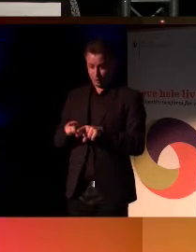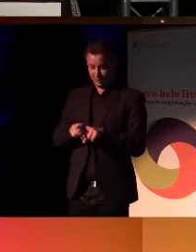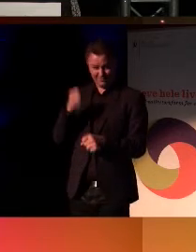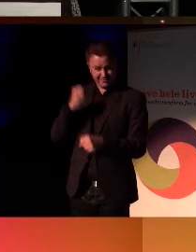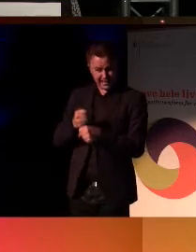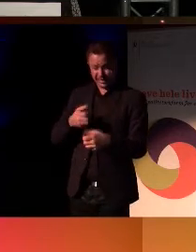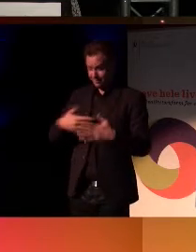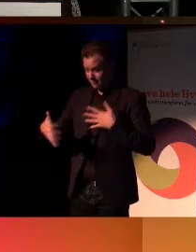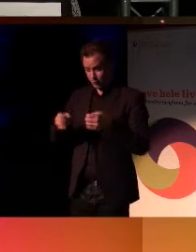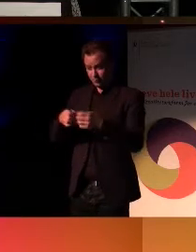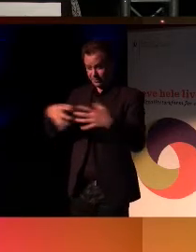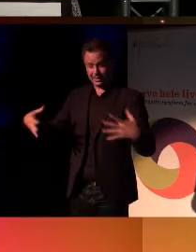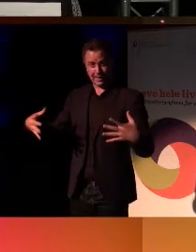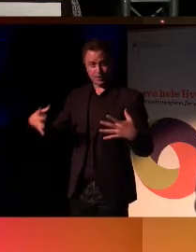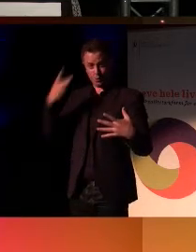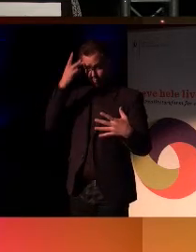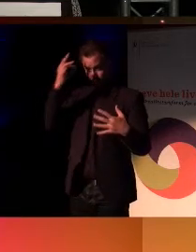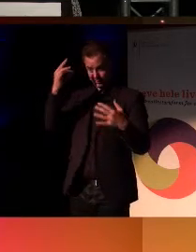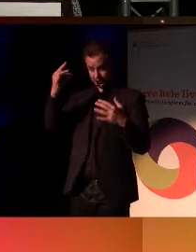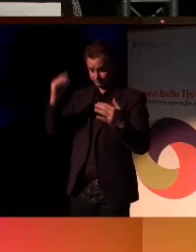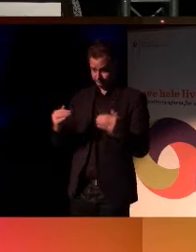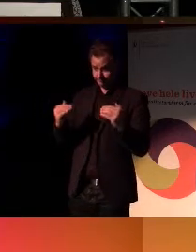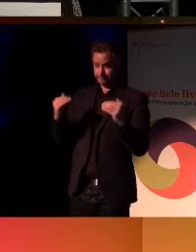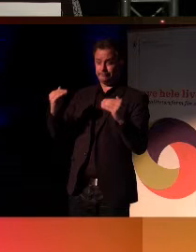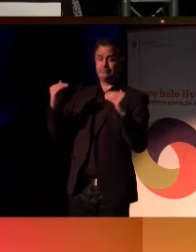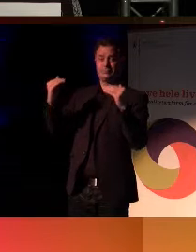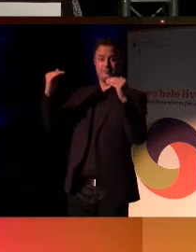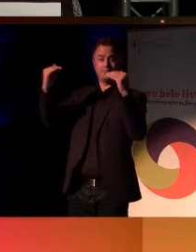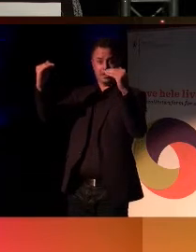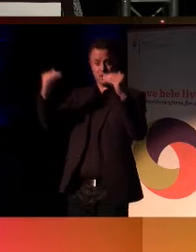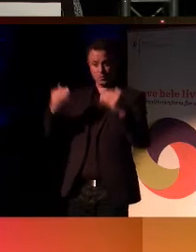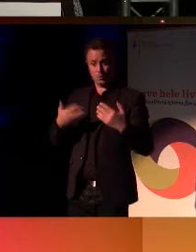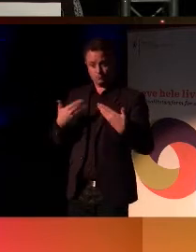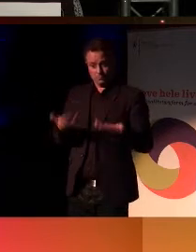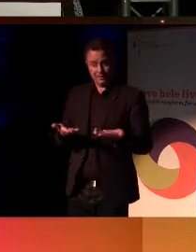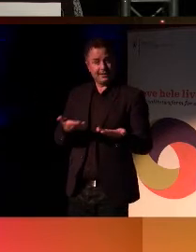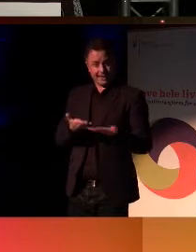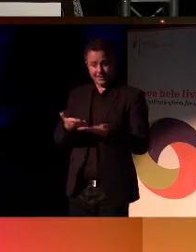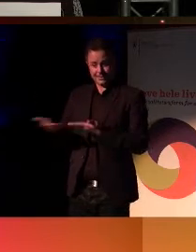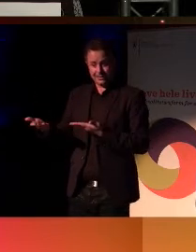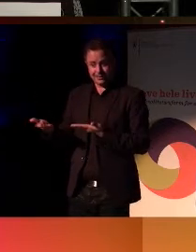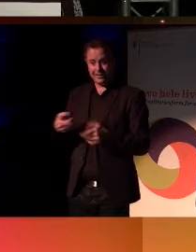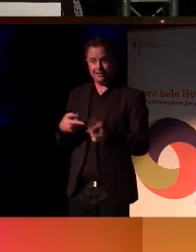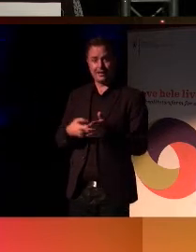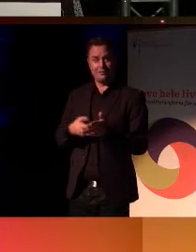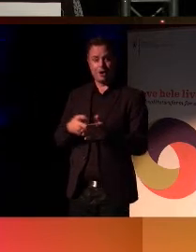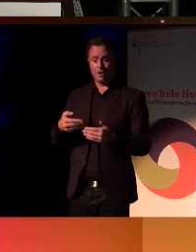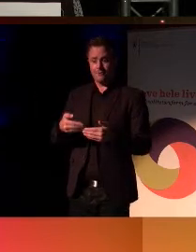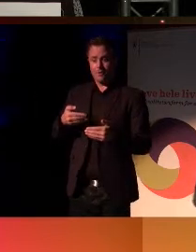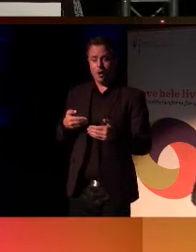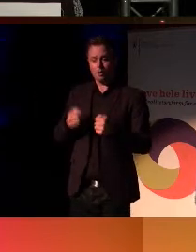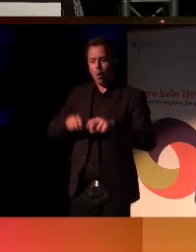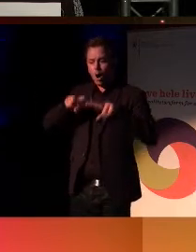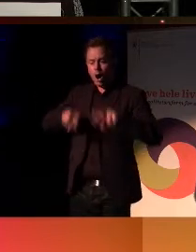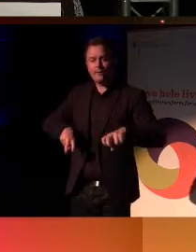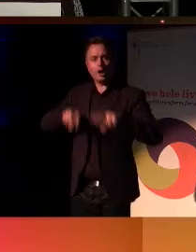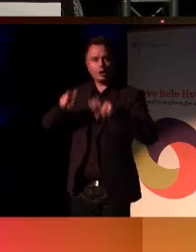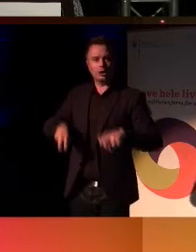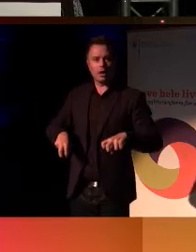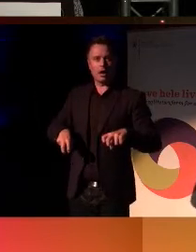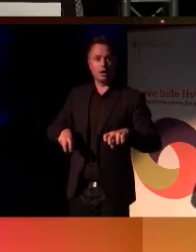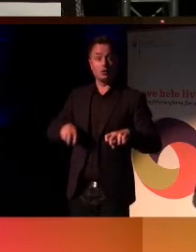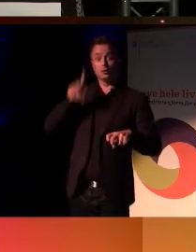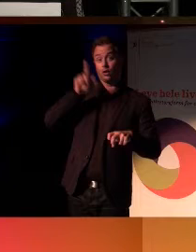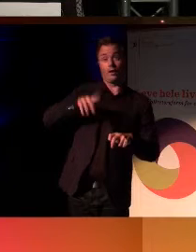og kompetanseheving i tjenestene, så må vi gjøre en analysejobb. Det hjelper ikke å vite hvor godt det skulle ha vært hvis